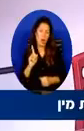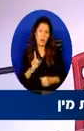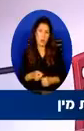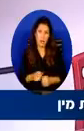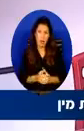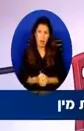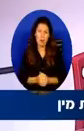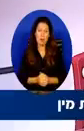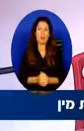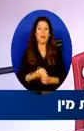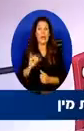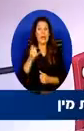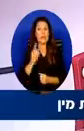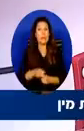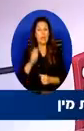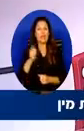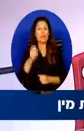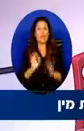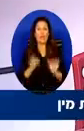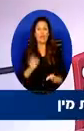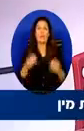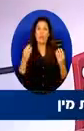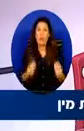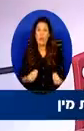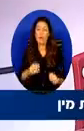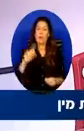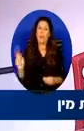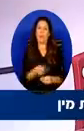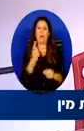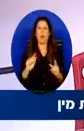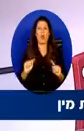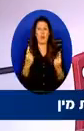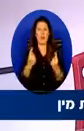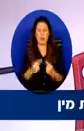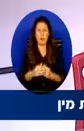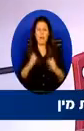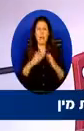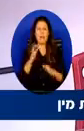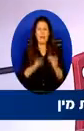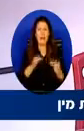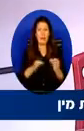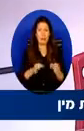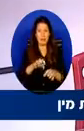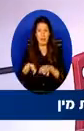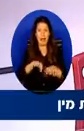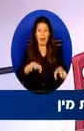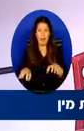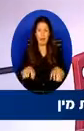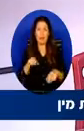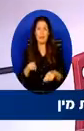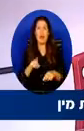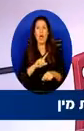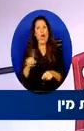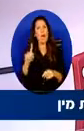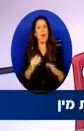שיהיו שופטים טובים בכל המקרים. בתי המשפט הנפרדים, הם אינם מורמים מעל.